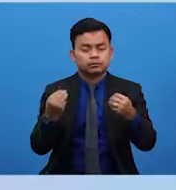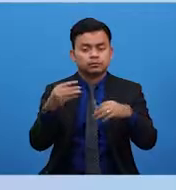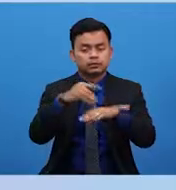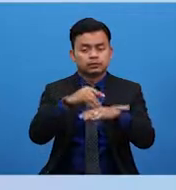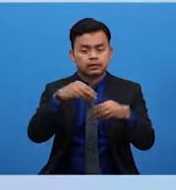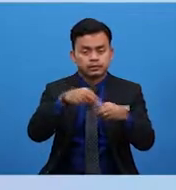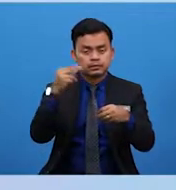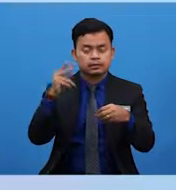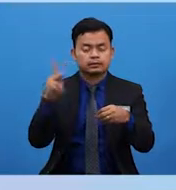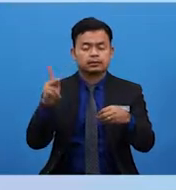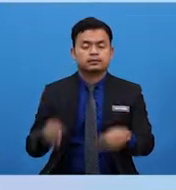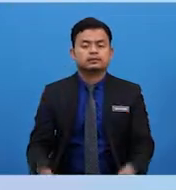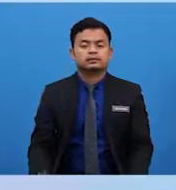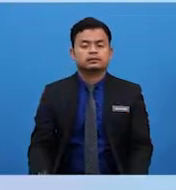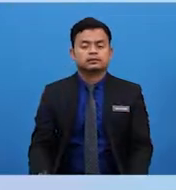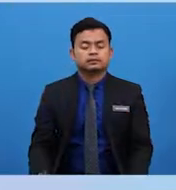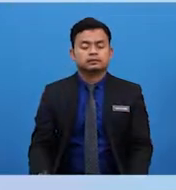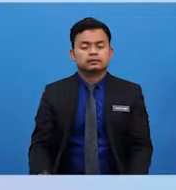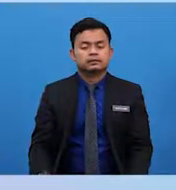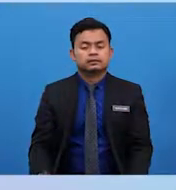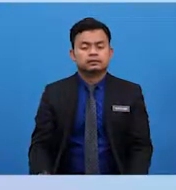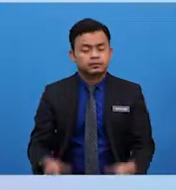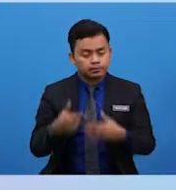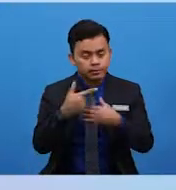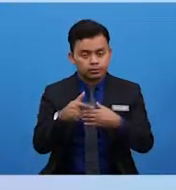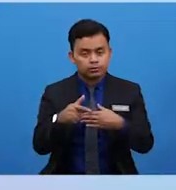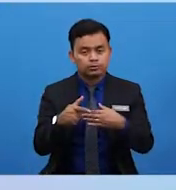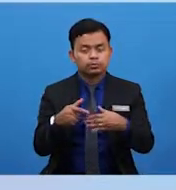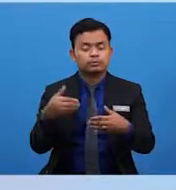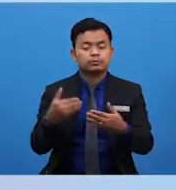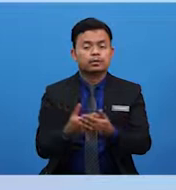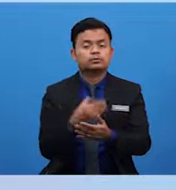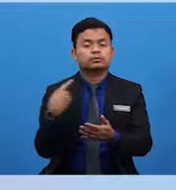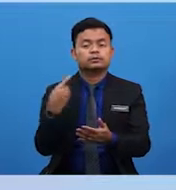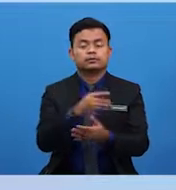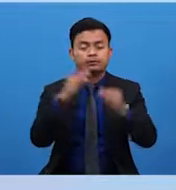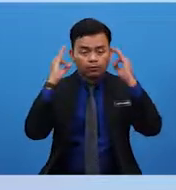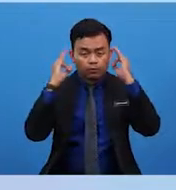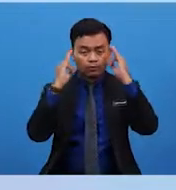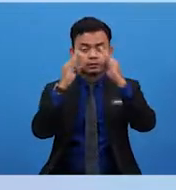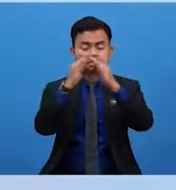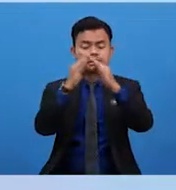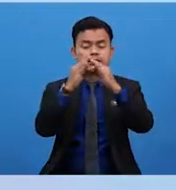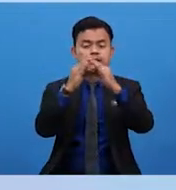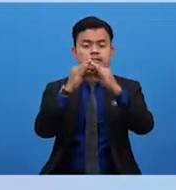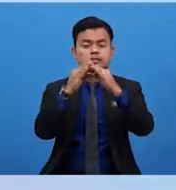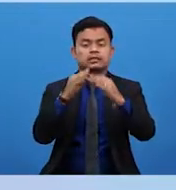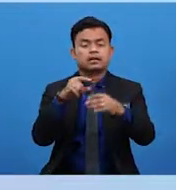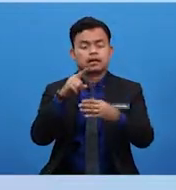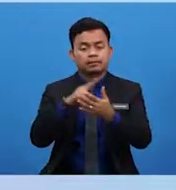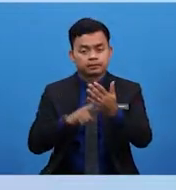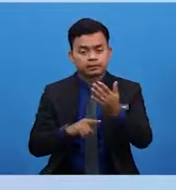itu hal bendu merupakan kandungan image yang menjadi pengaruh utama dalam karya atau